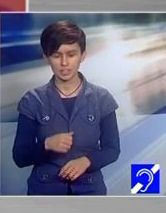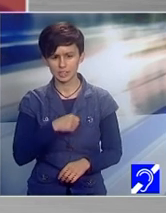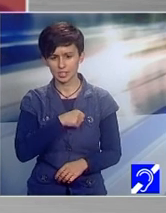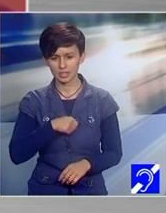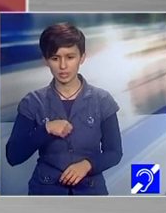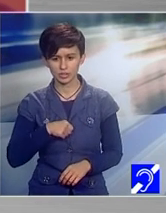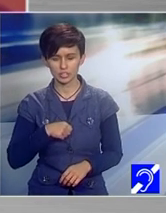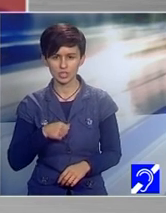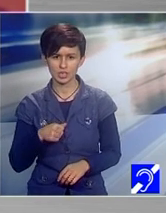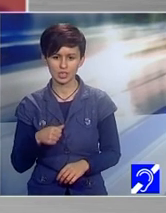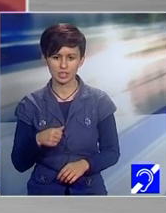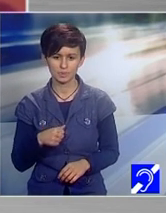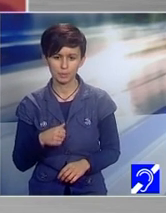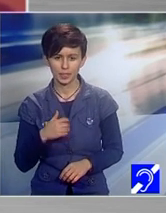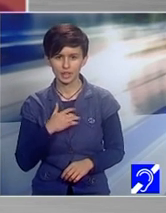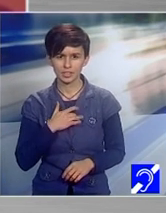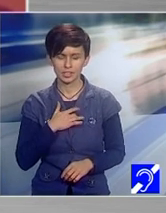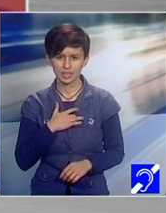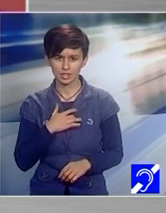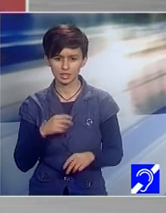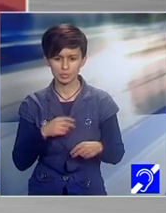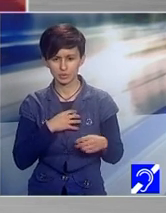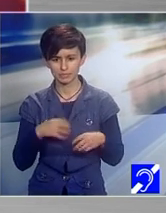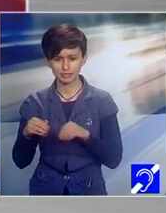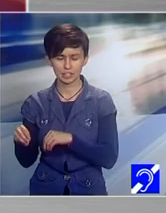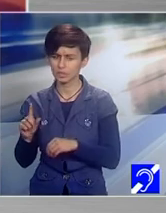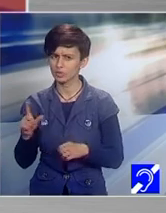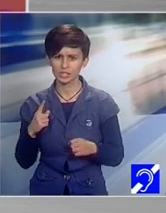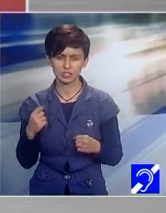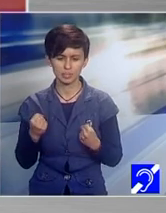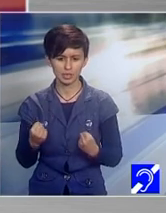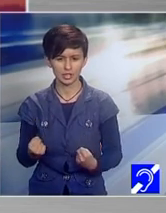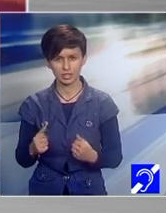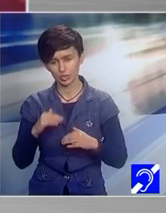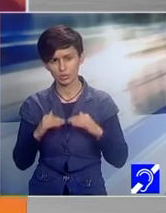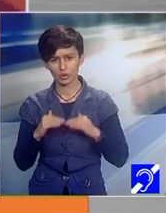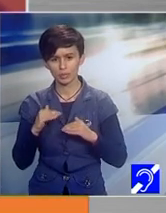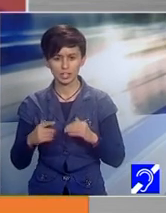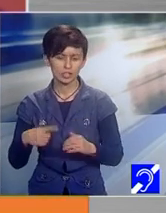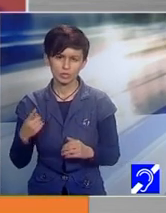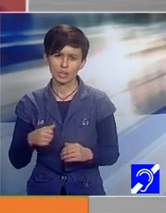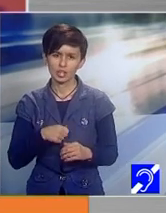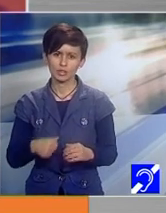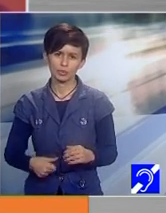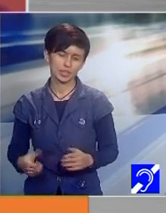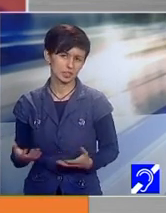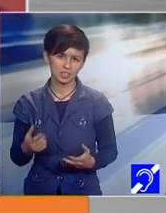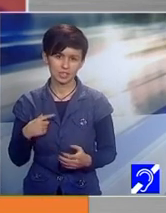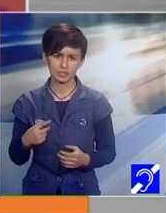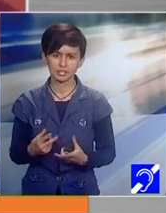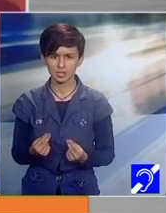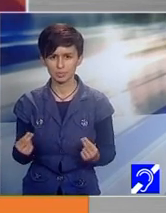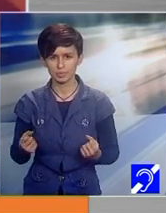chirurgicală, de transplant de cord, nu este cu nimic mai dificil decât oricare. Sunt operații pe care noi le facem și care sunt mult mai dificile decât transplantul de